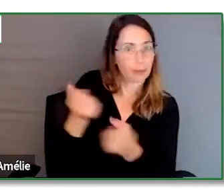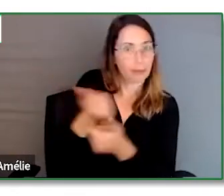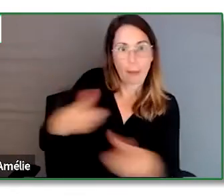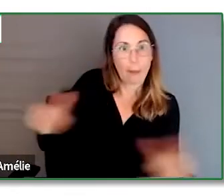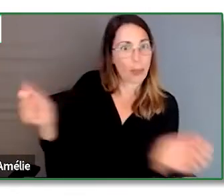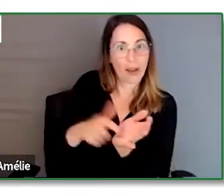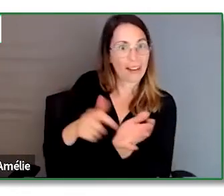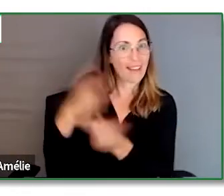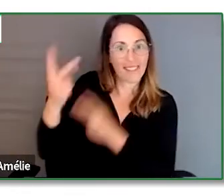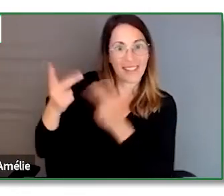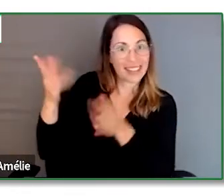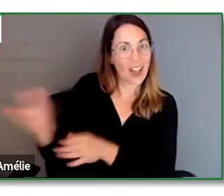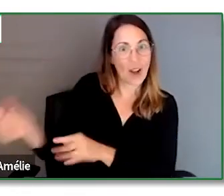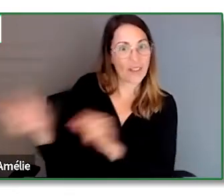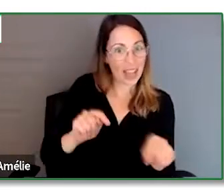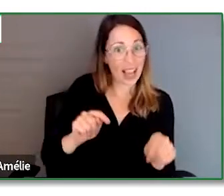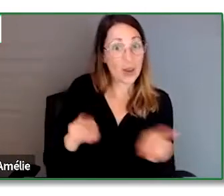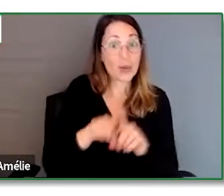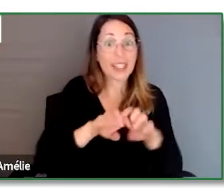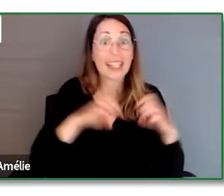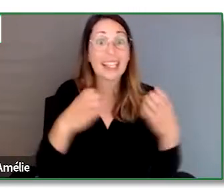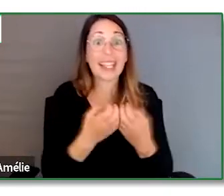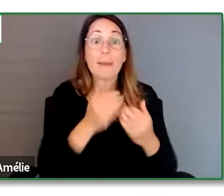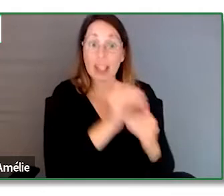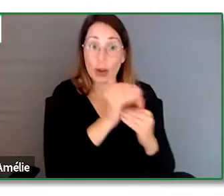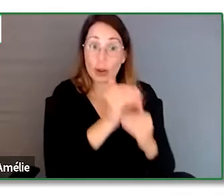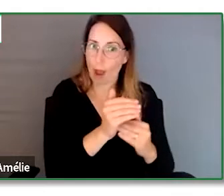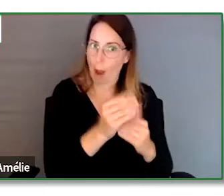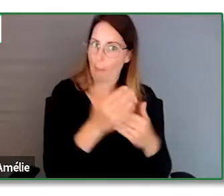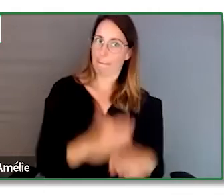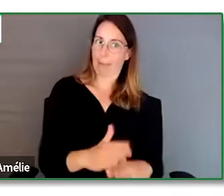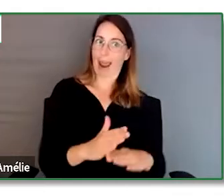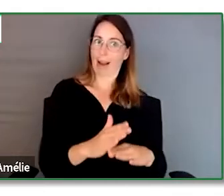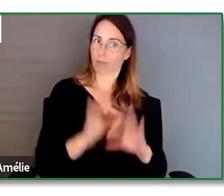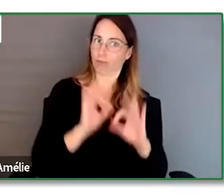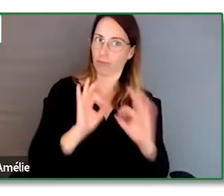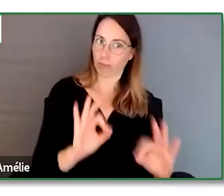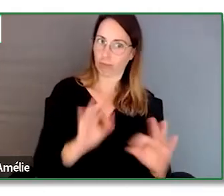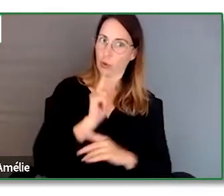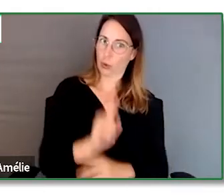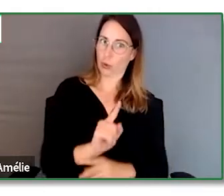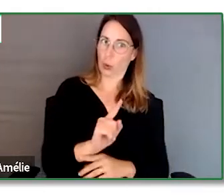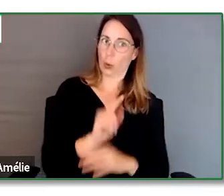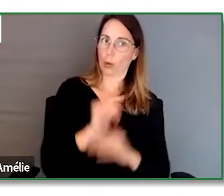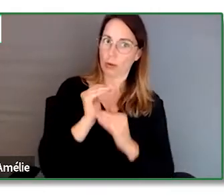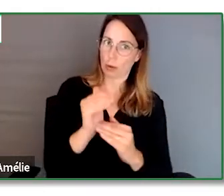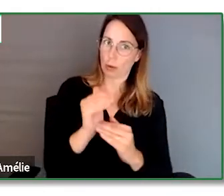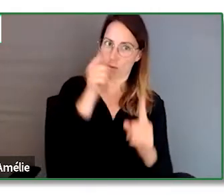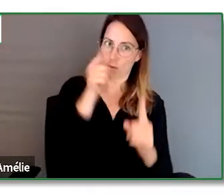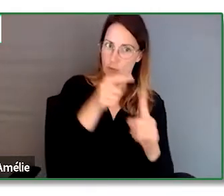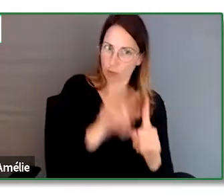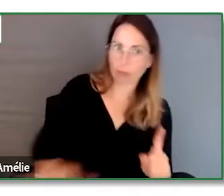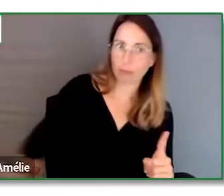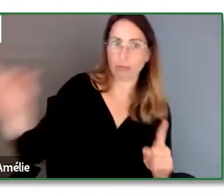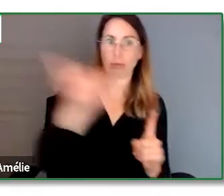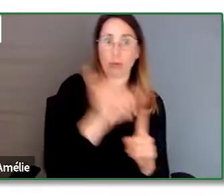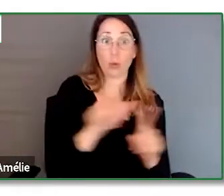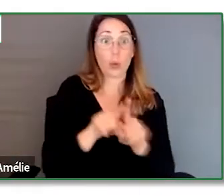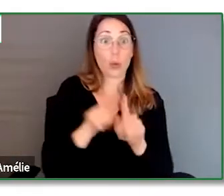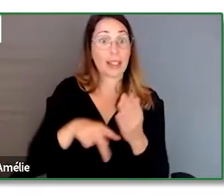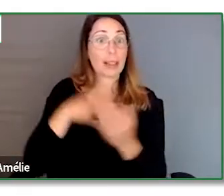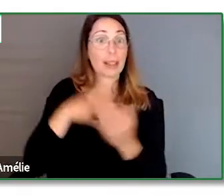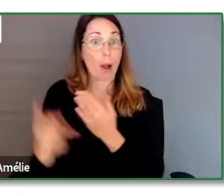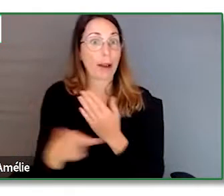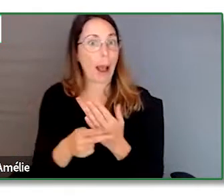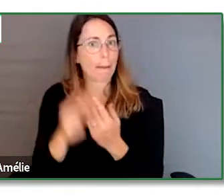équipe de sécurité des visiteurs sur place pour assurer la sécurité pour tous et nous avons également un programme de bénévolat de